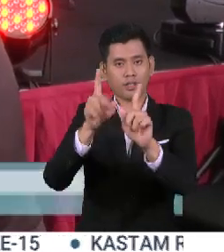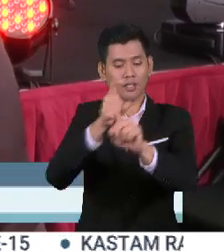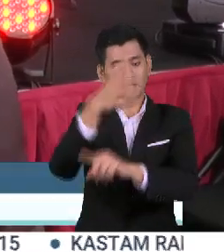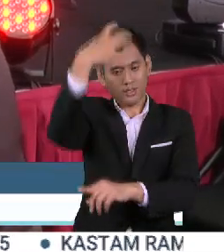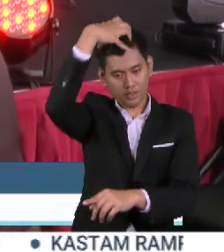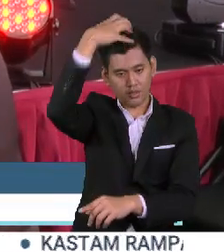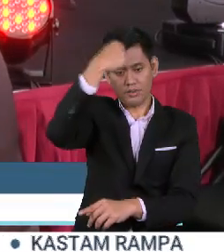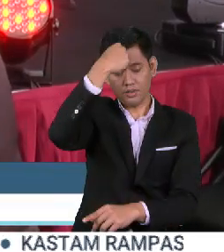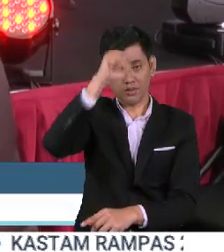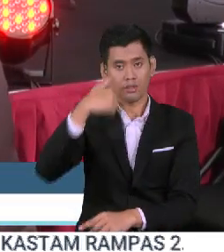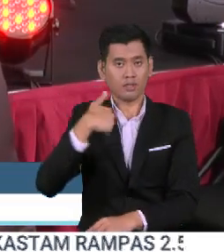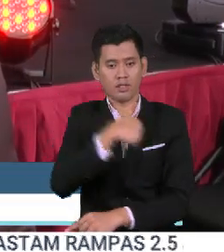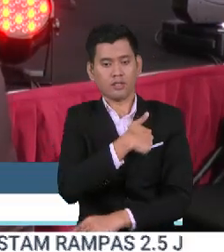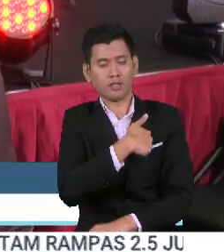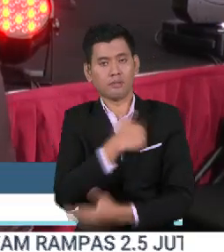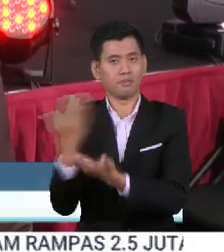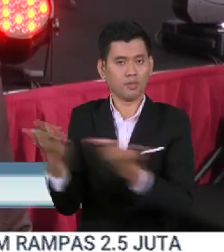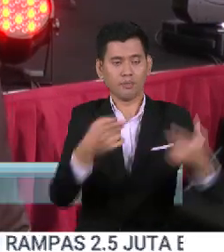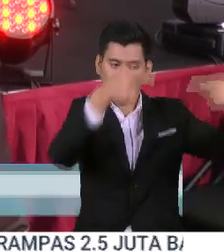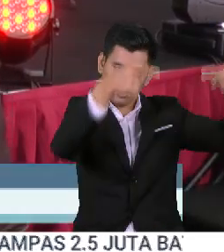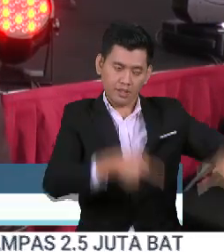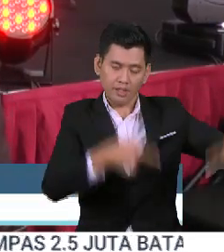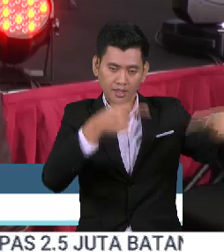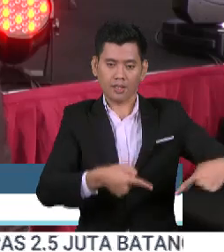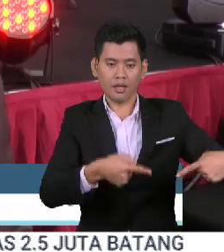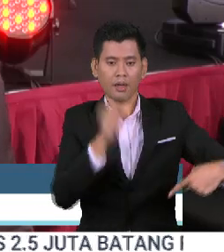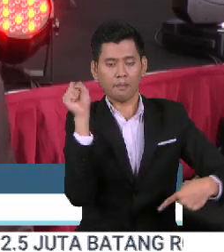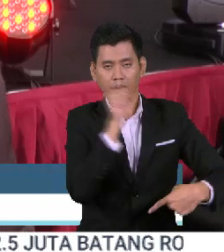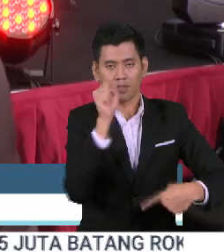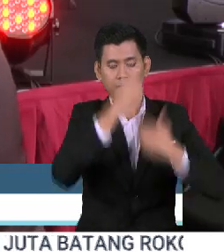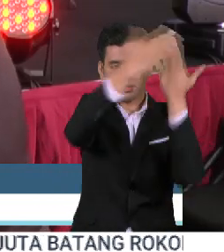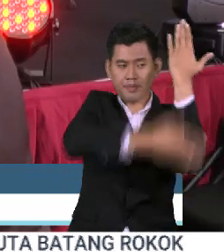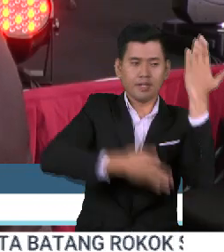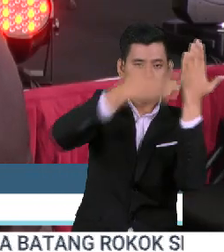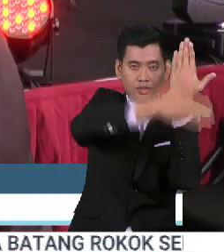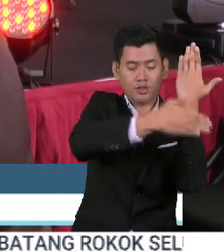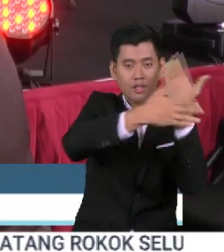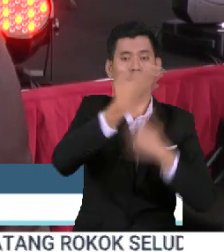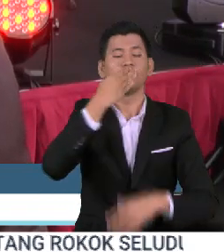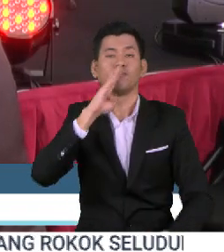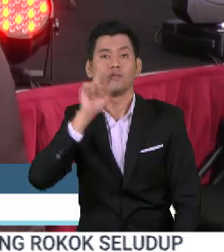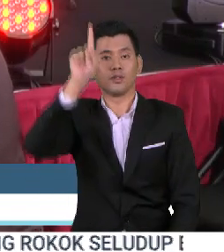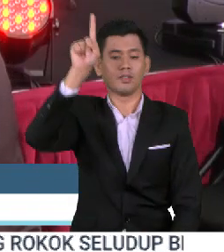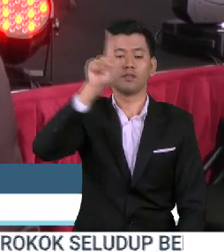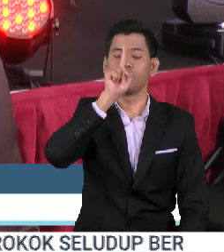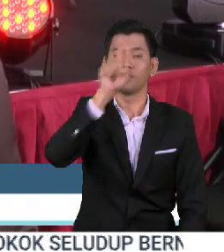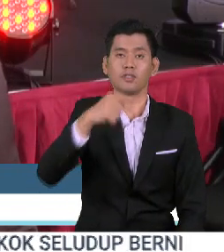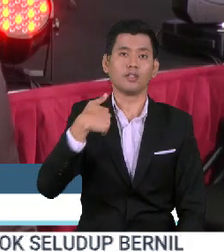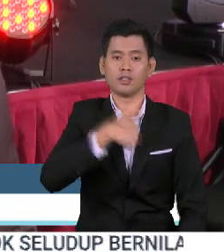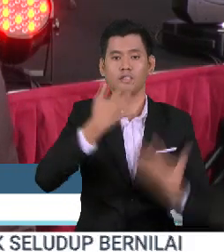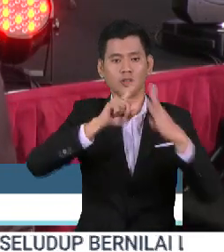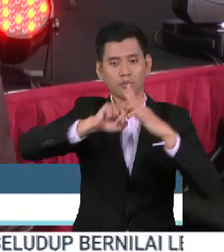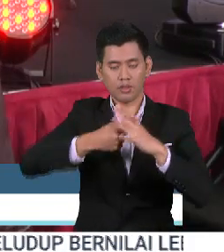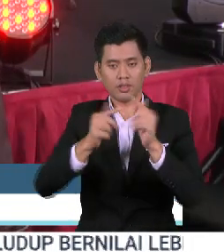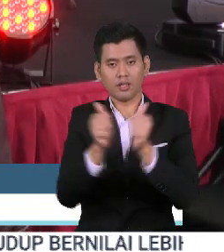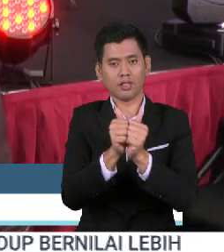untuk dibawa ke debaran bintang kecil peringkat Semenanjung alhamdulillah juga ada sebabnya